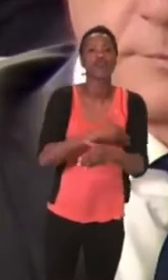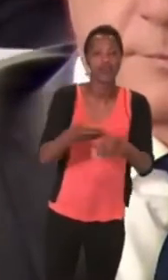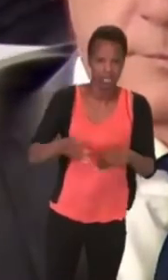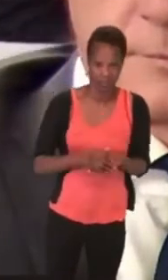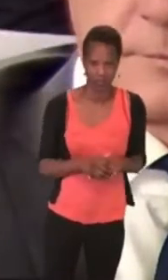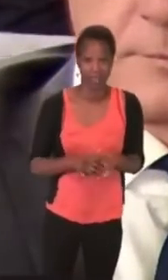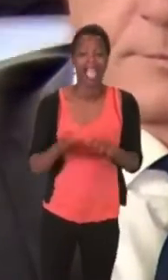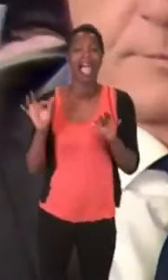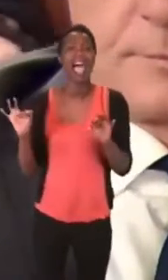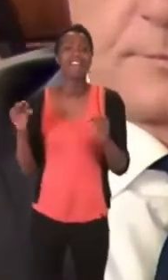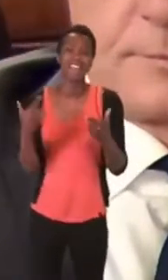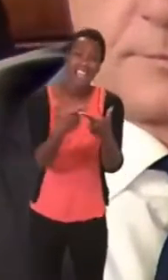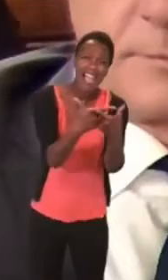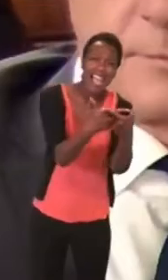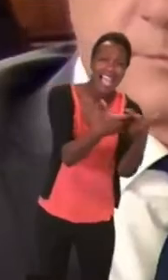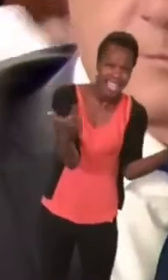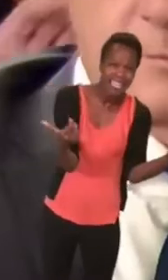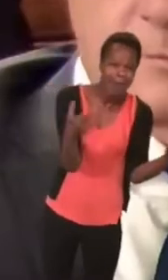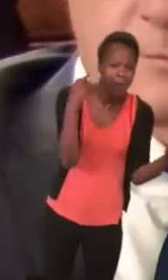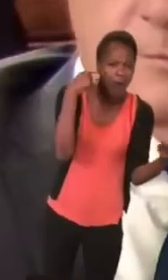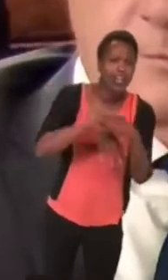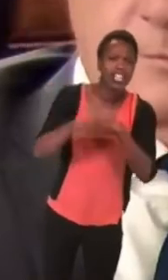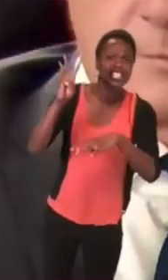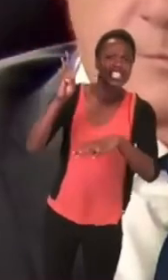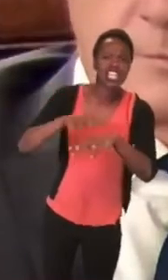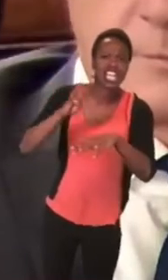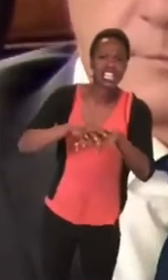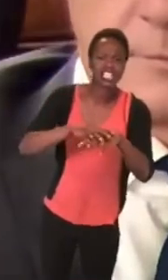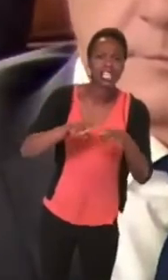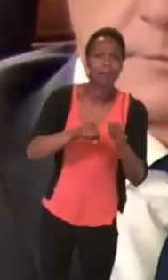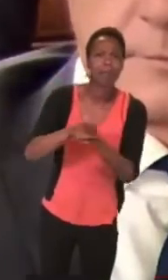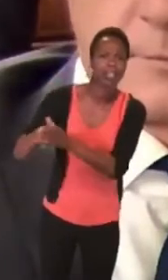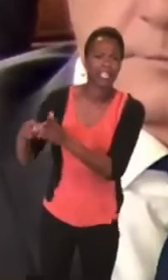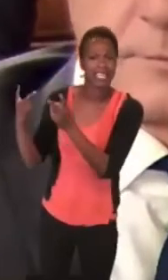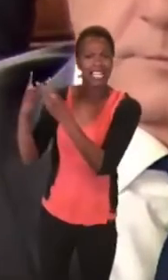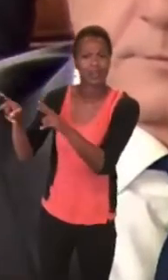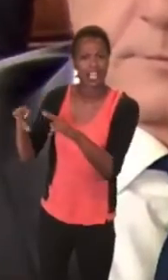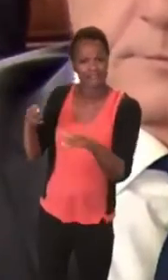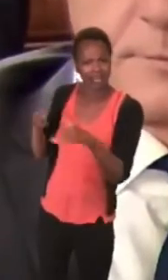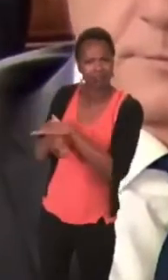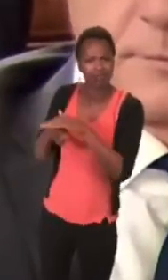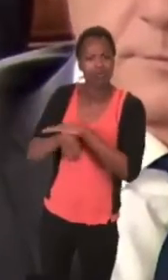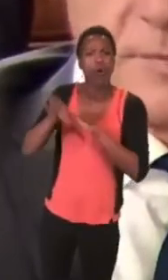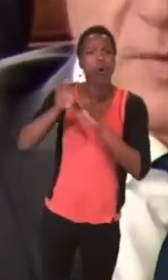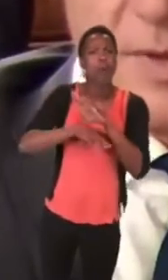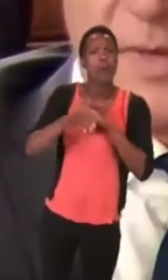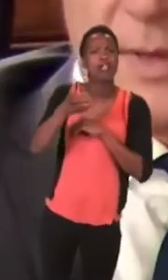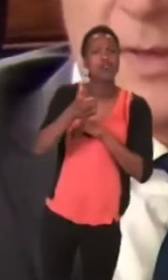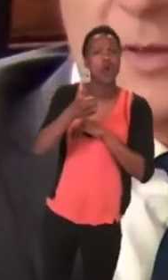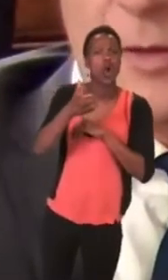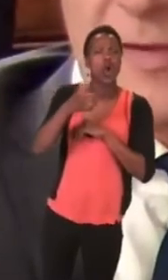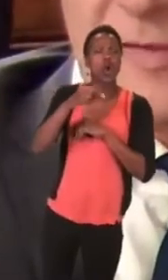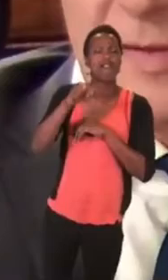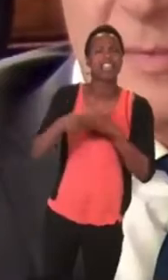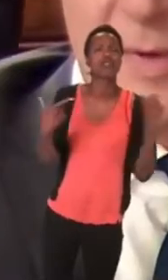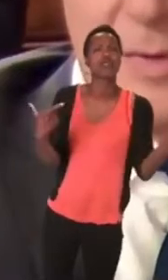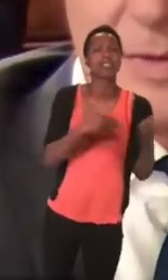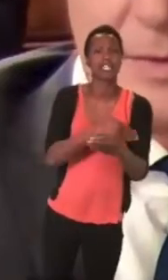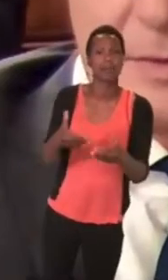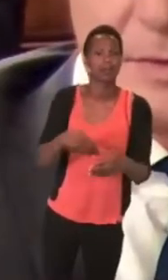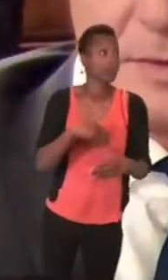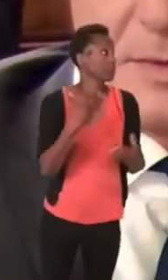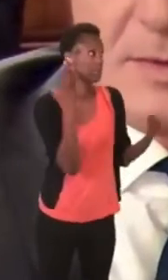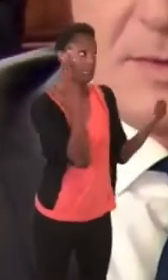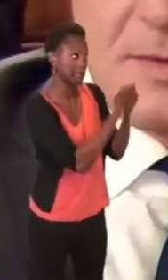les équipements des quartiers prioritaires politiques de la ville. Madame Chiari, pardon de vous interrompre, il vous reste 1 minute d'intervention. Merci madame.